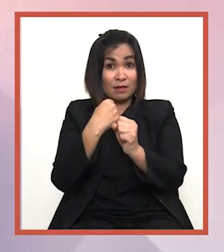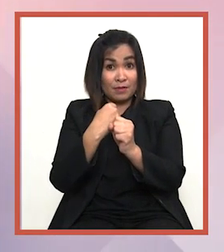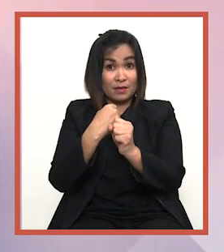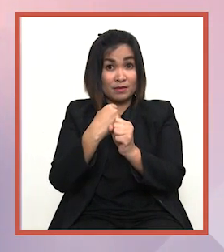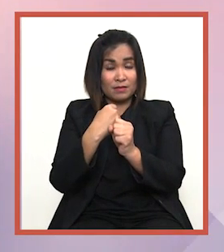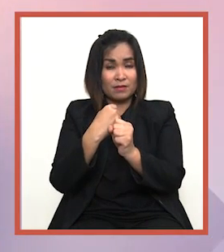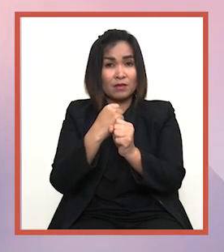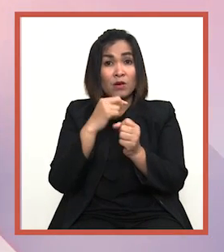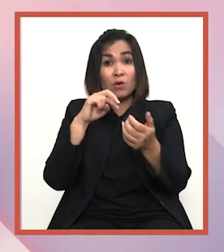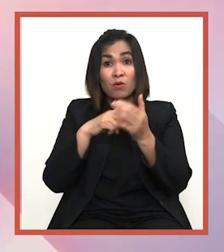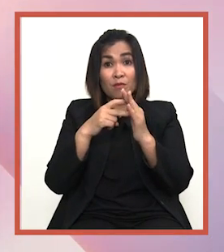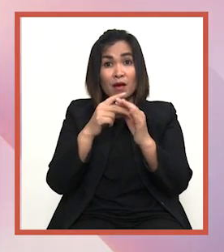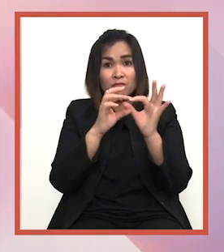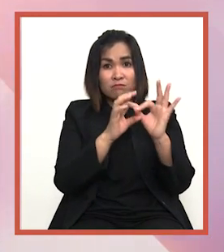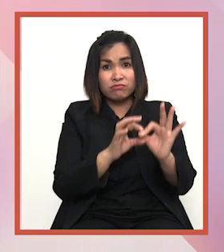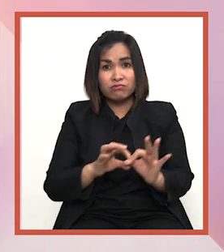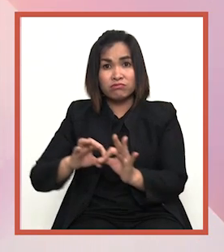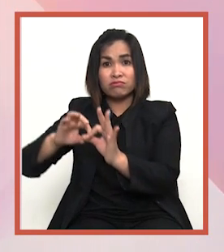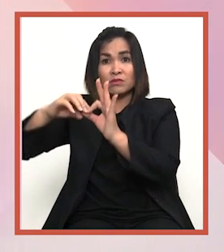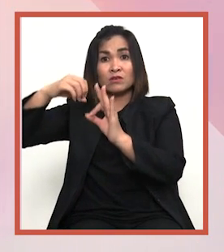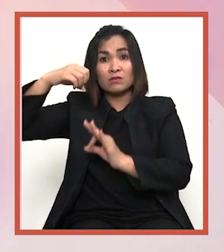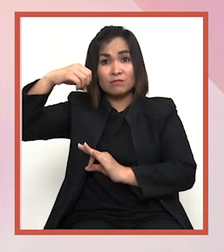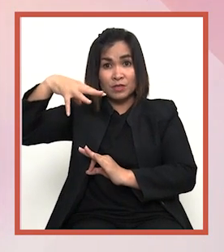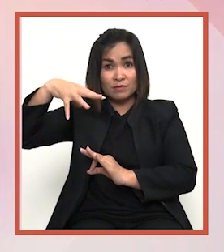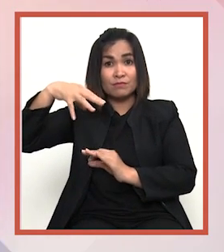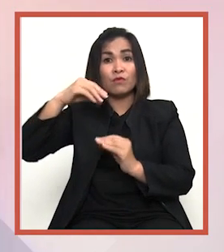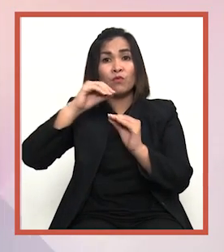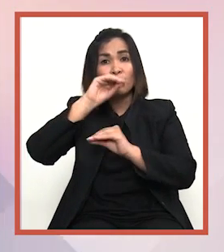นะคอนแทคจะทำการเปิดวงจร